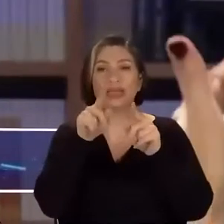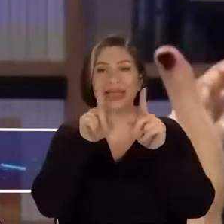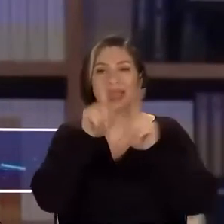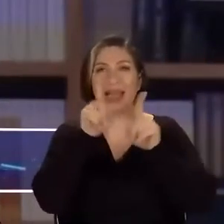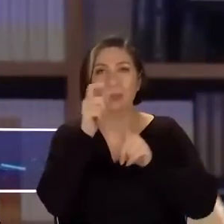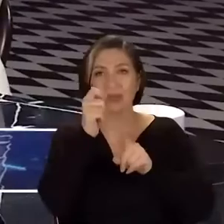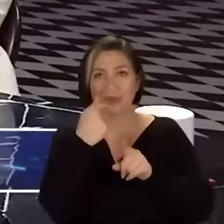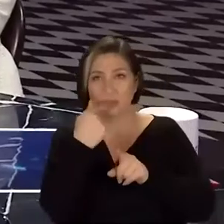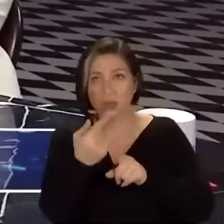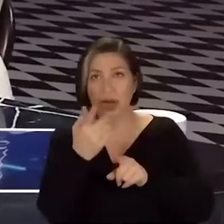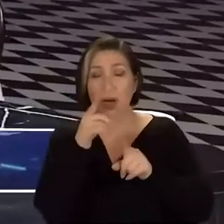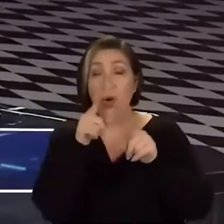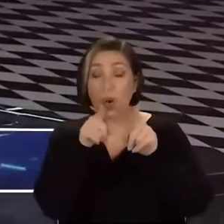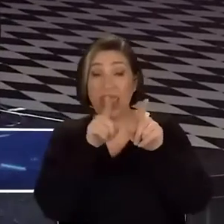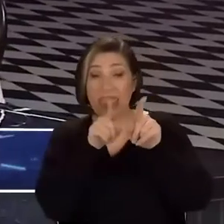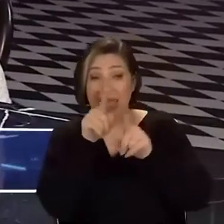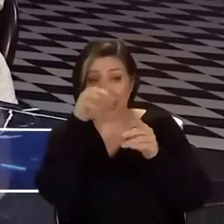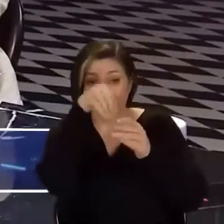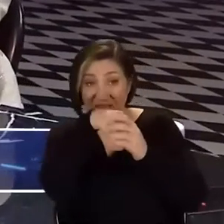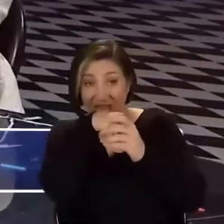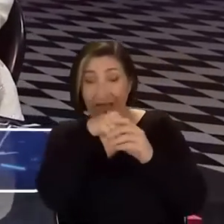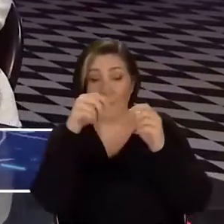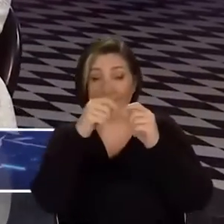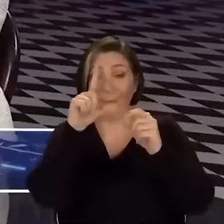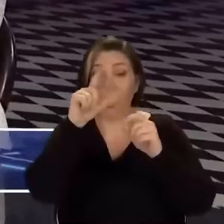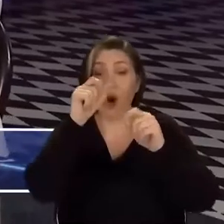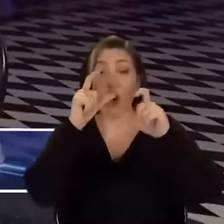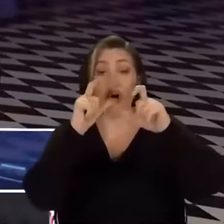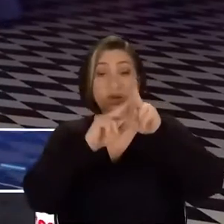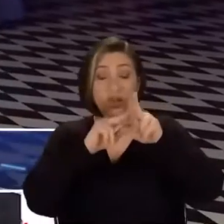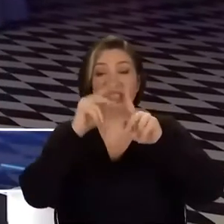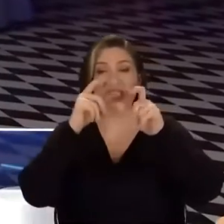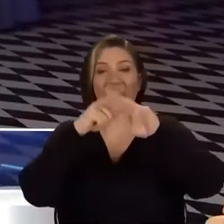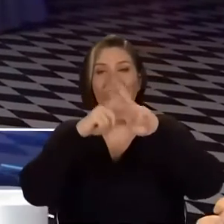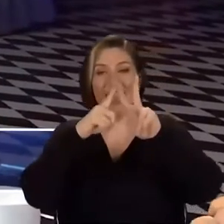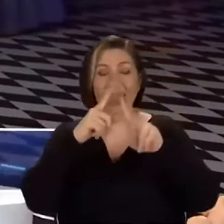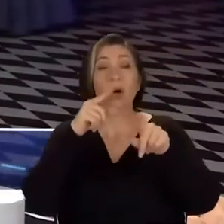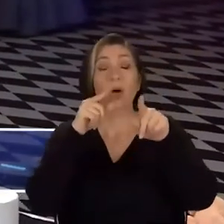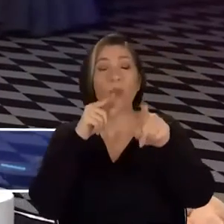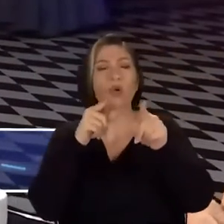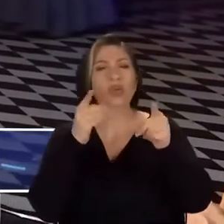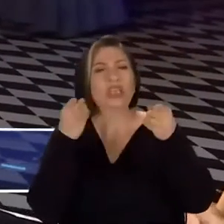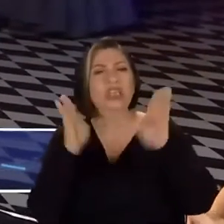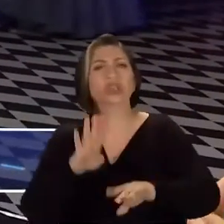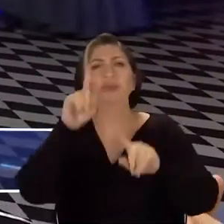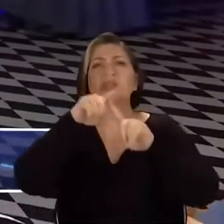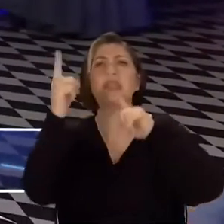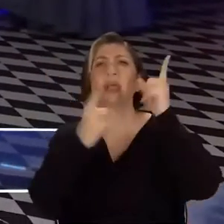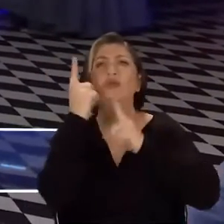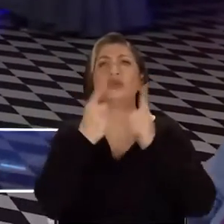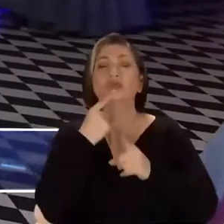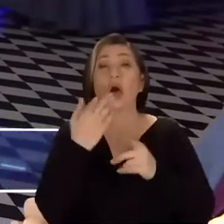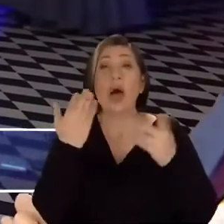ya. Blockchain'den de aynen o dönem televizyonun başına gelen şey oldu ve yıkıcı bir teknoloji diye